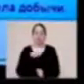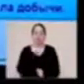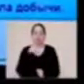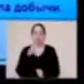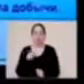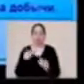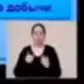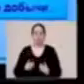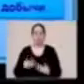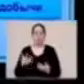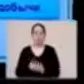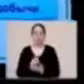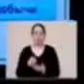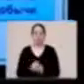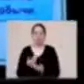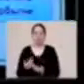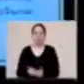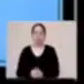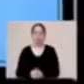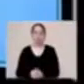от тела добычи.